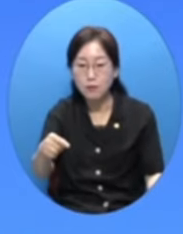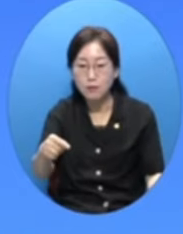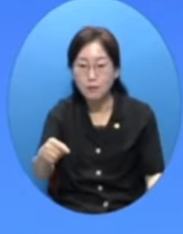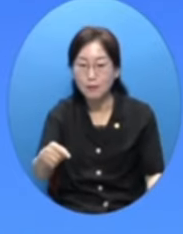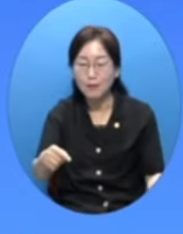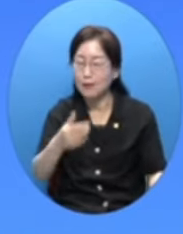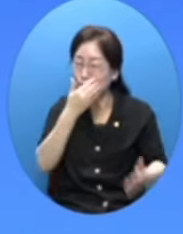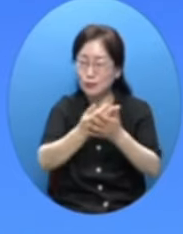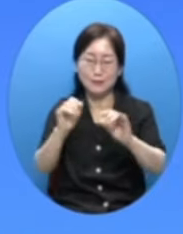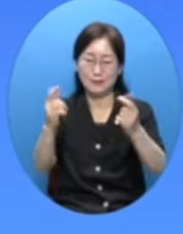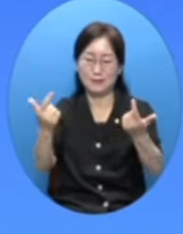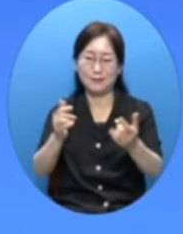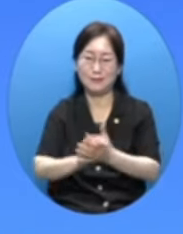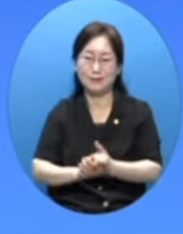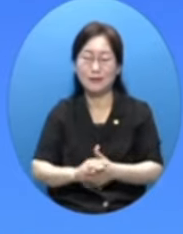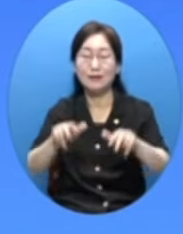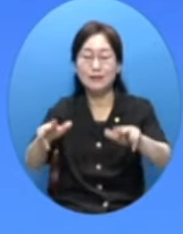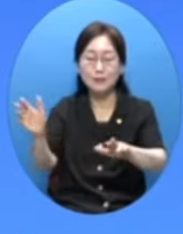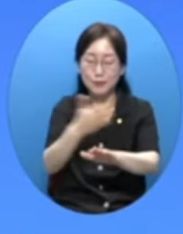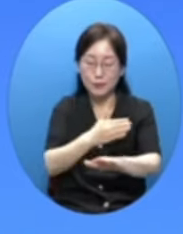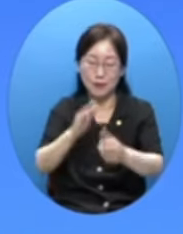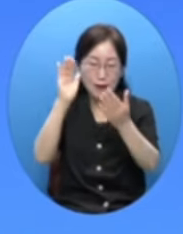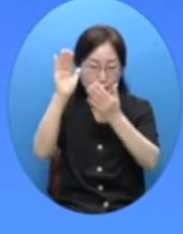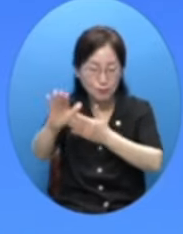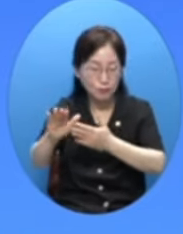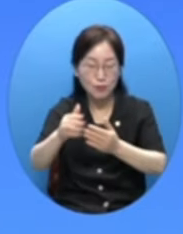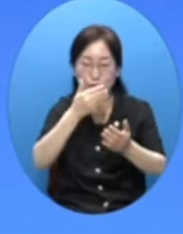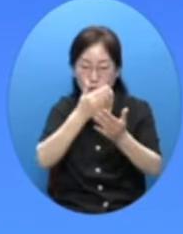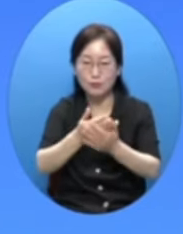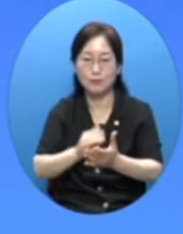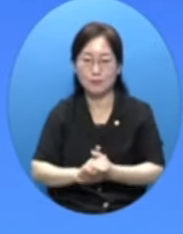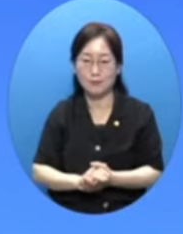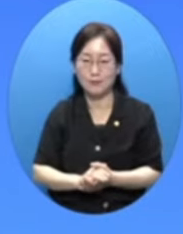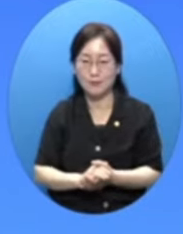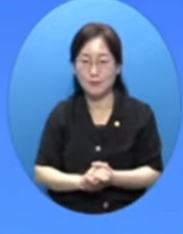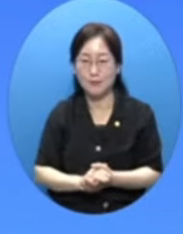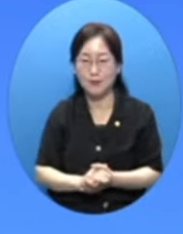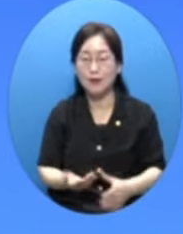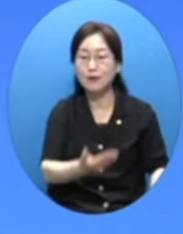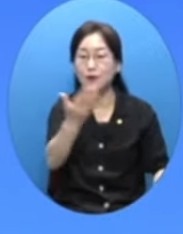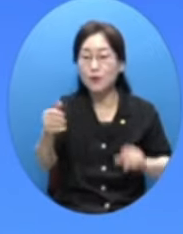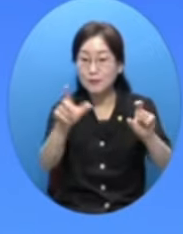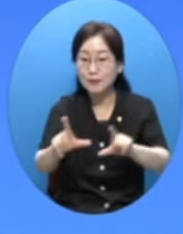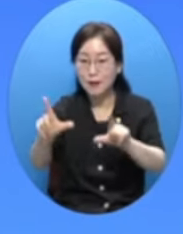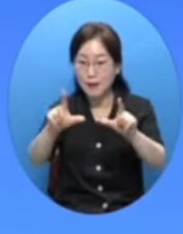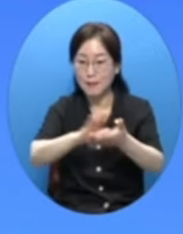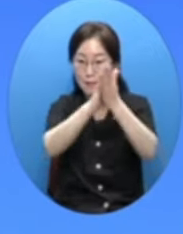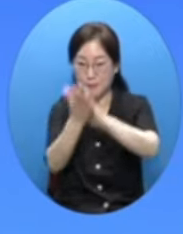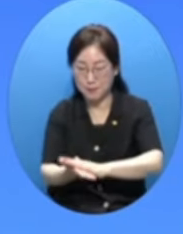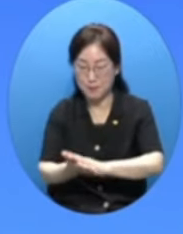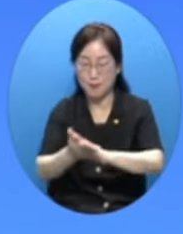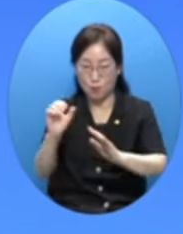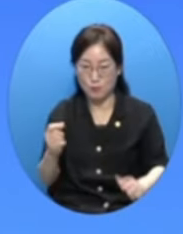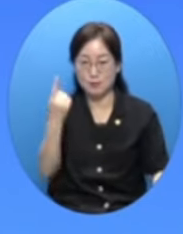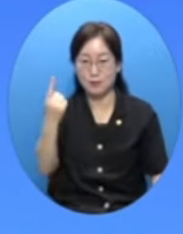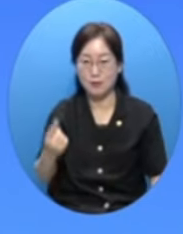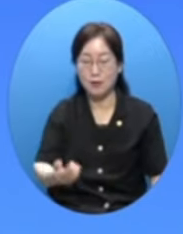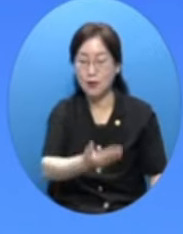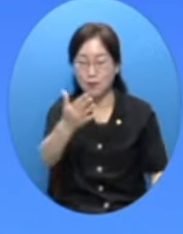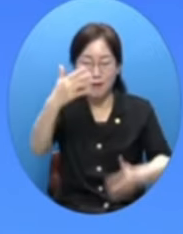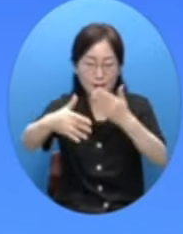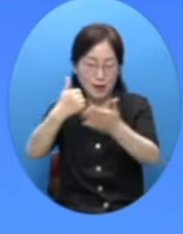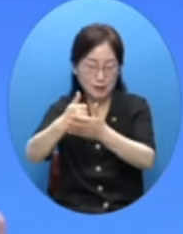것이 그게 중요한 것이 아닙니다. 지금부터 앞으로의 삶이 중요한 것입니다. 여러분의 삶의 전환점이 이루어져서 하나님에